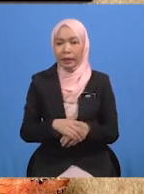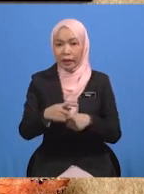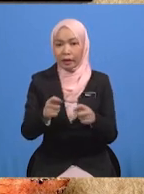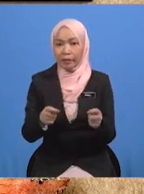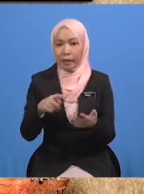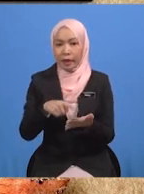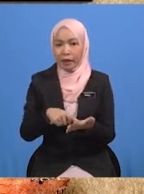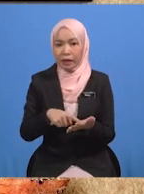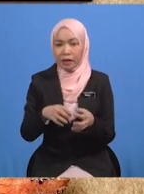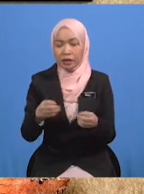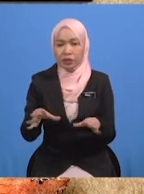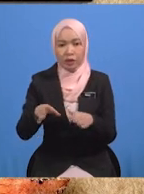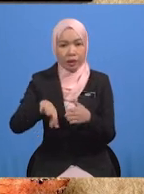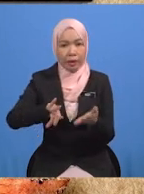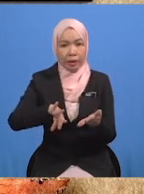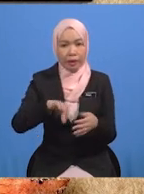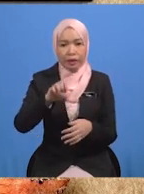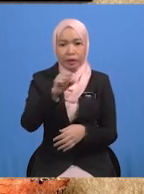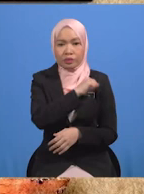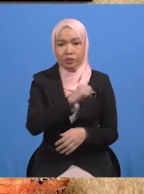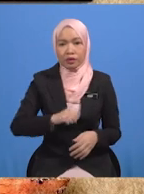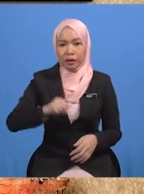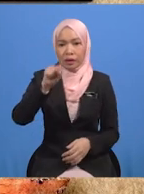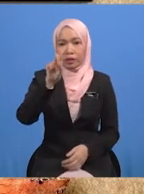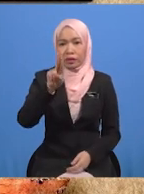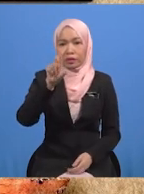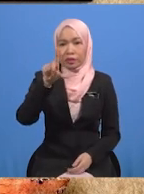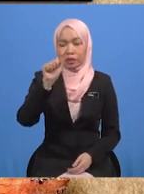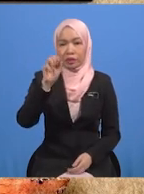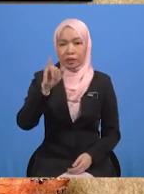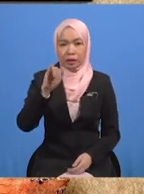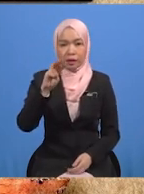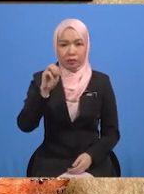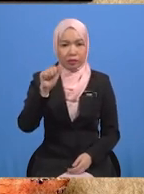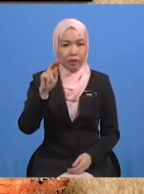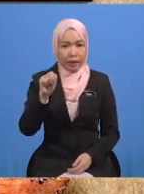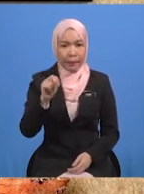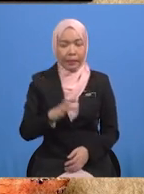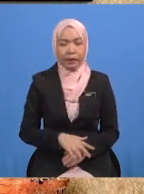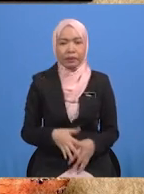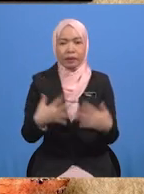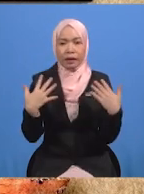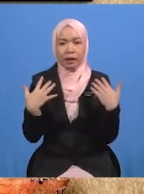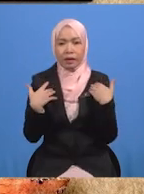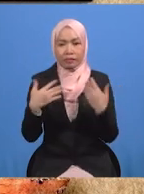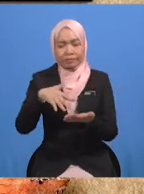Sultan Sulaiman mempunyai kepribadian yang lemah dan mementingkan